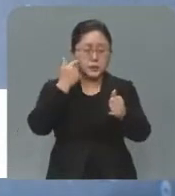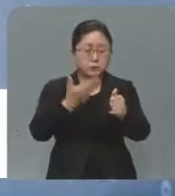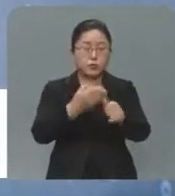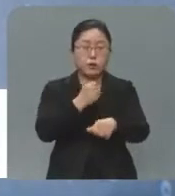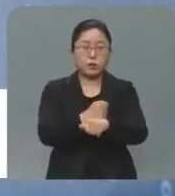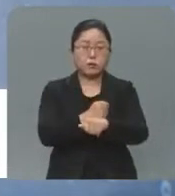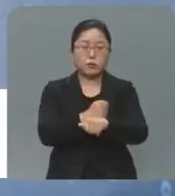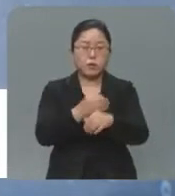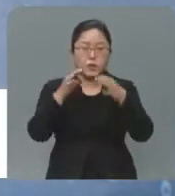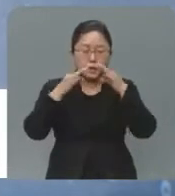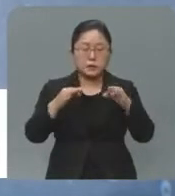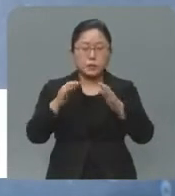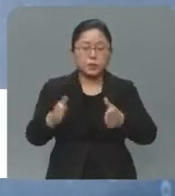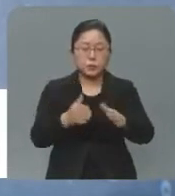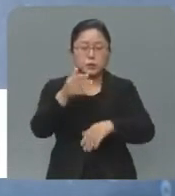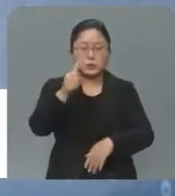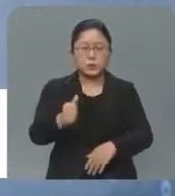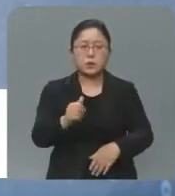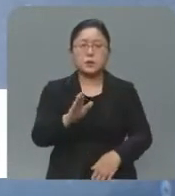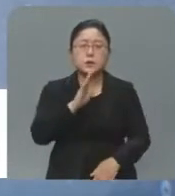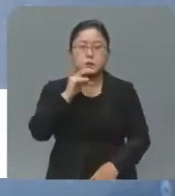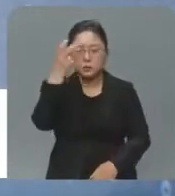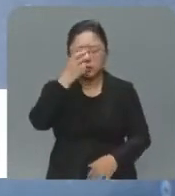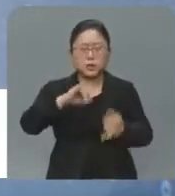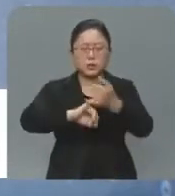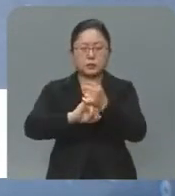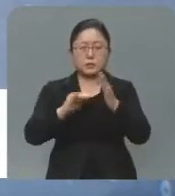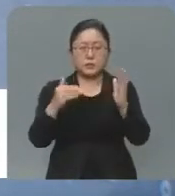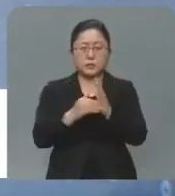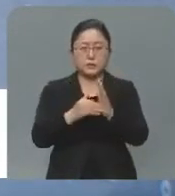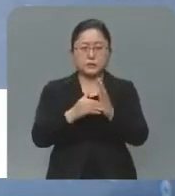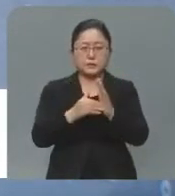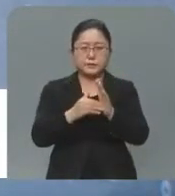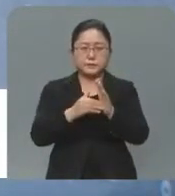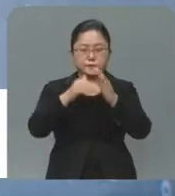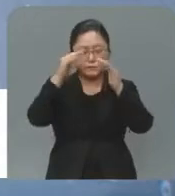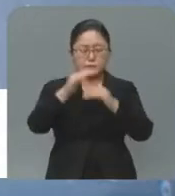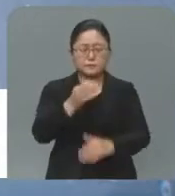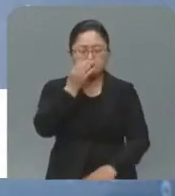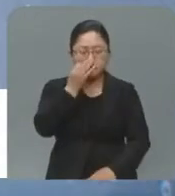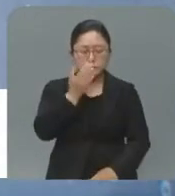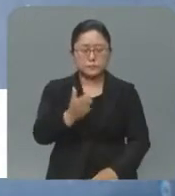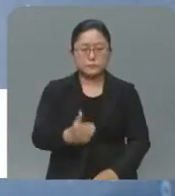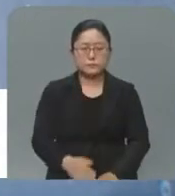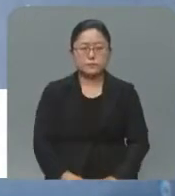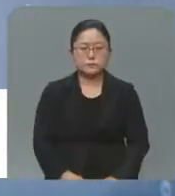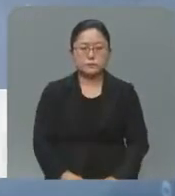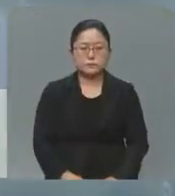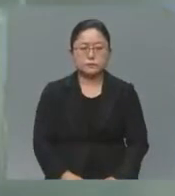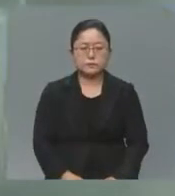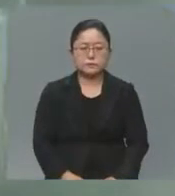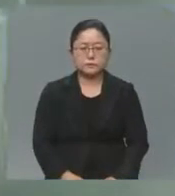잇따랐고, 김영록 전남지사는 실태 조사를 약속했습니다. 김광진 기자의 보도입니다.